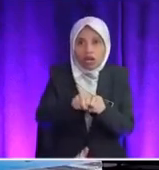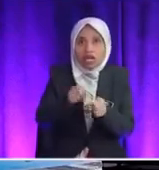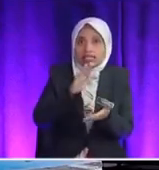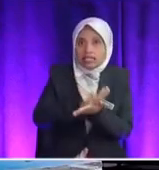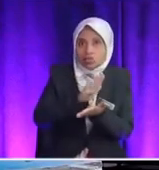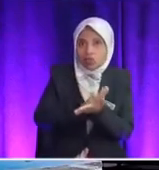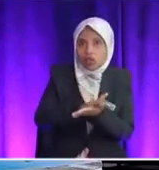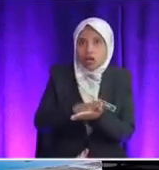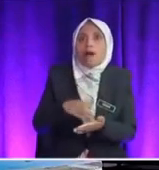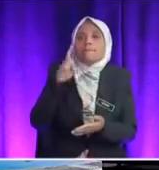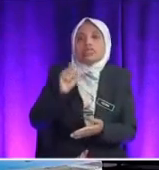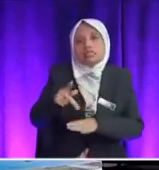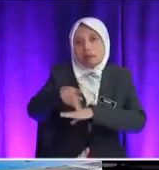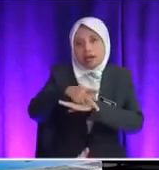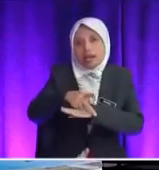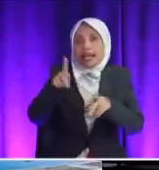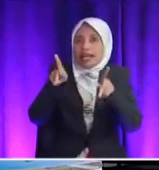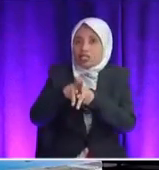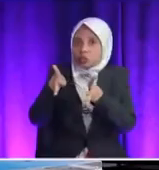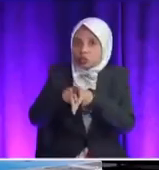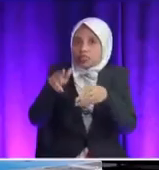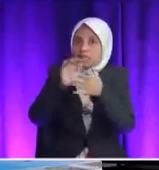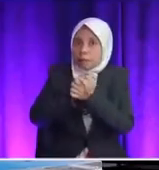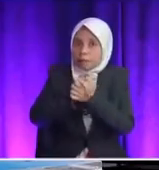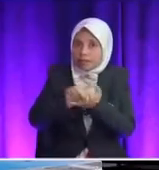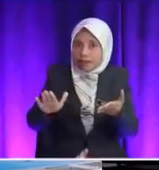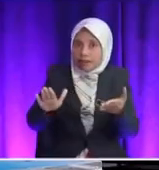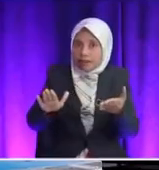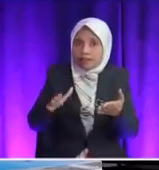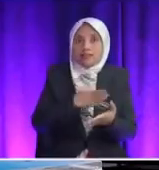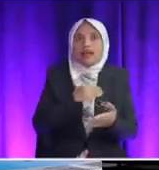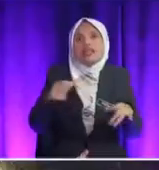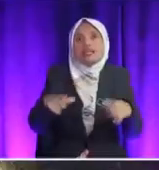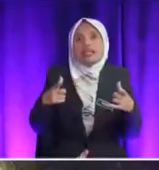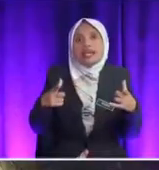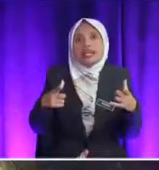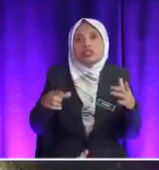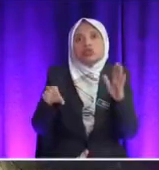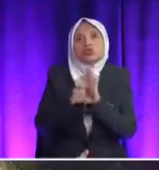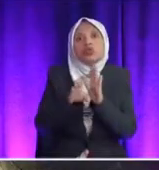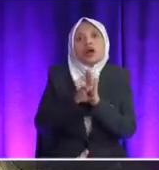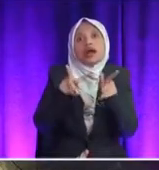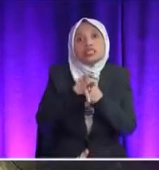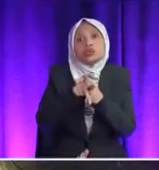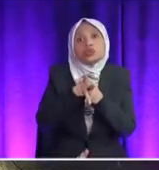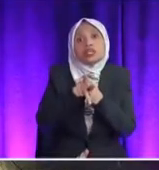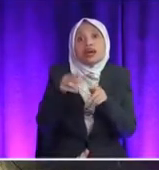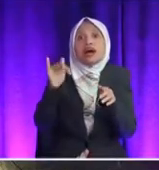adiknya pakai kasur selamatan uh obat TBC sebagainya Allah Subhana betul